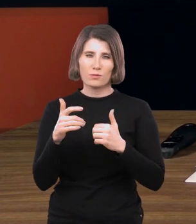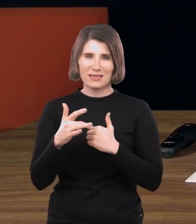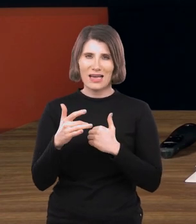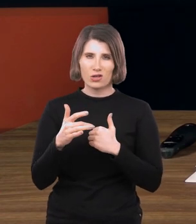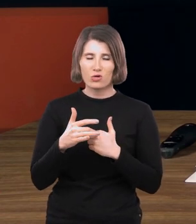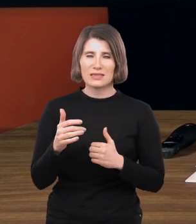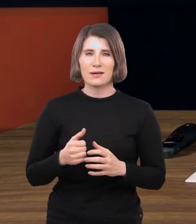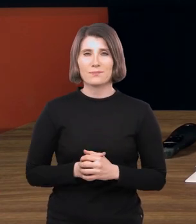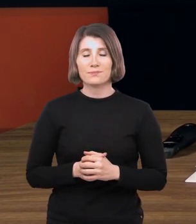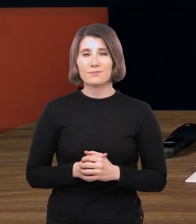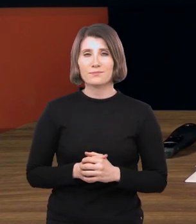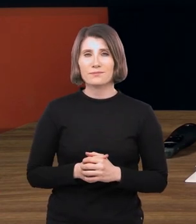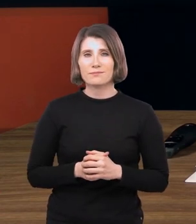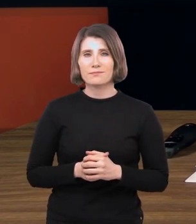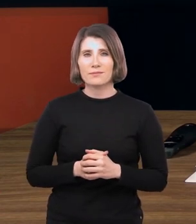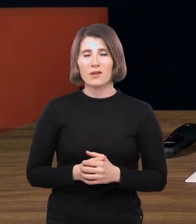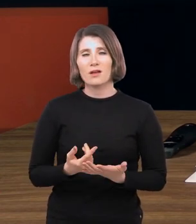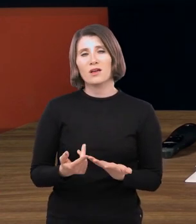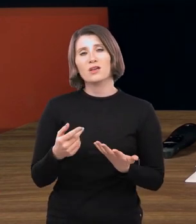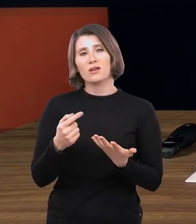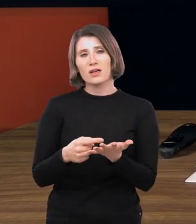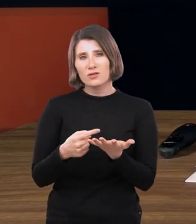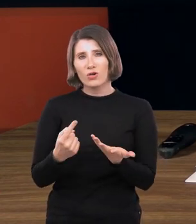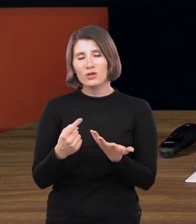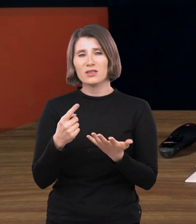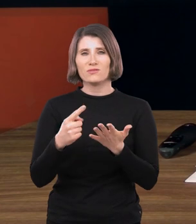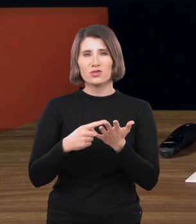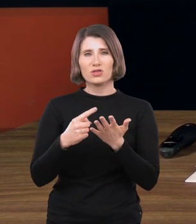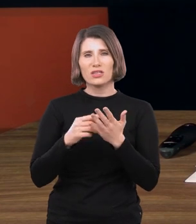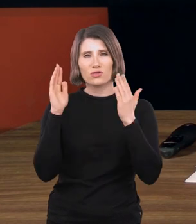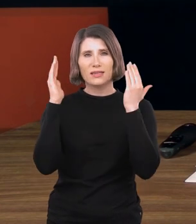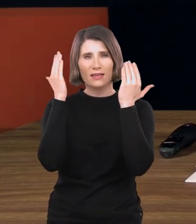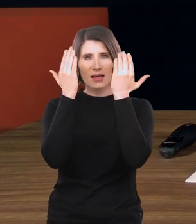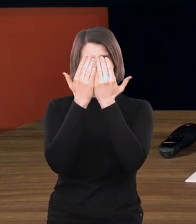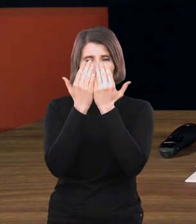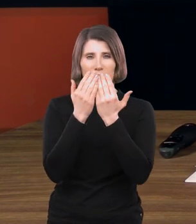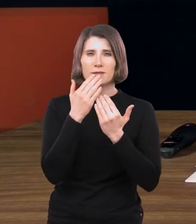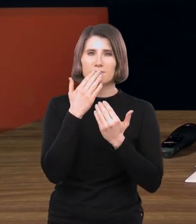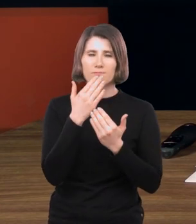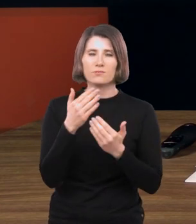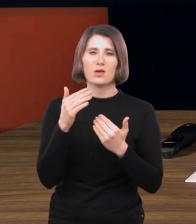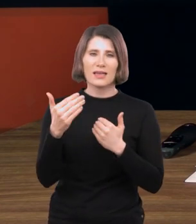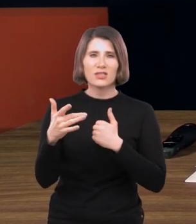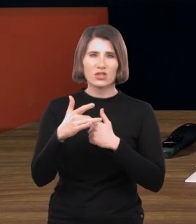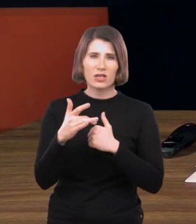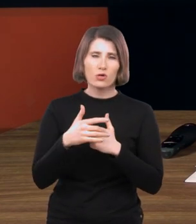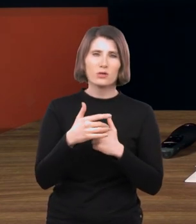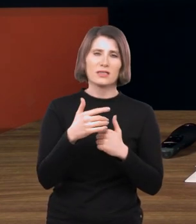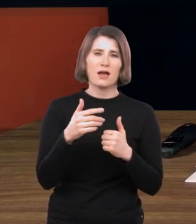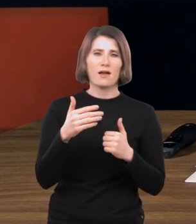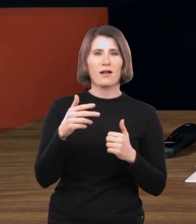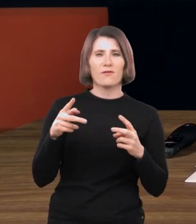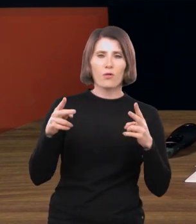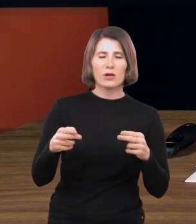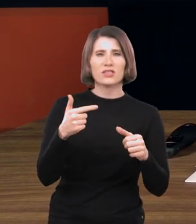że tak jak wspomniałam, autyzm najczęściej jest diagnozowany pomiędzy 2 a 3 rokiem życia, to zdarza się,